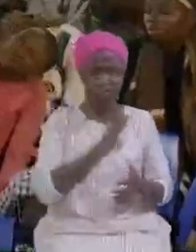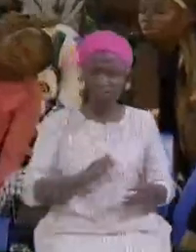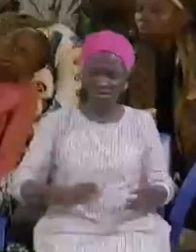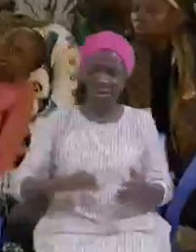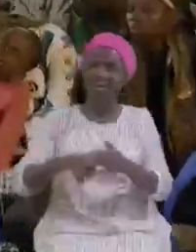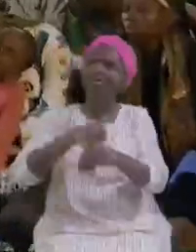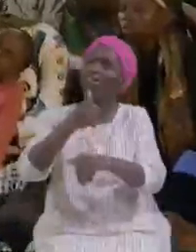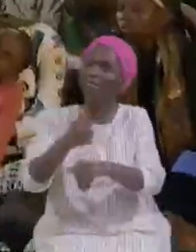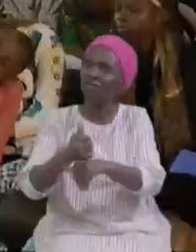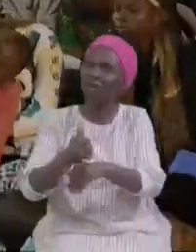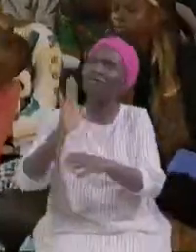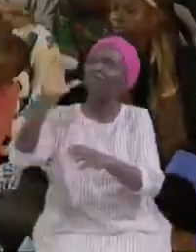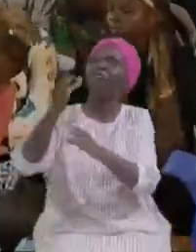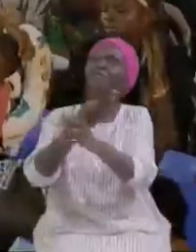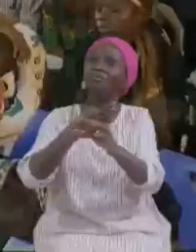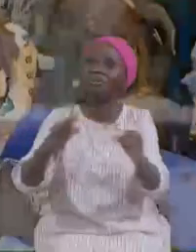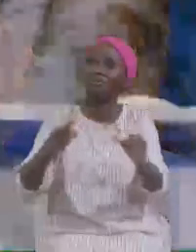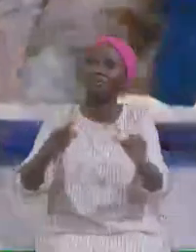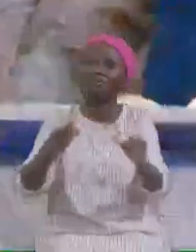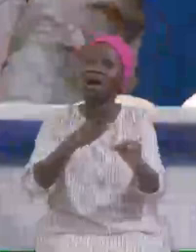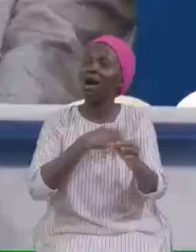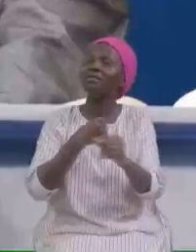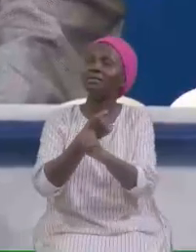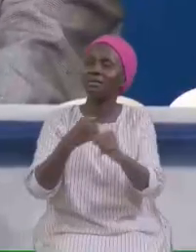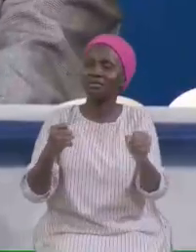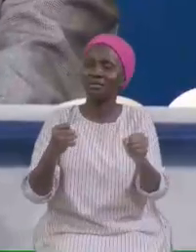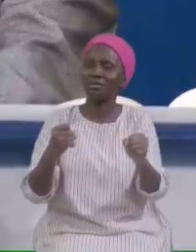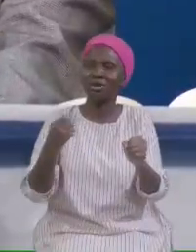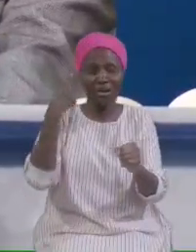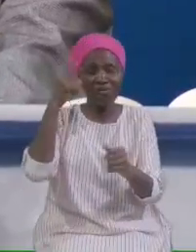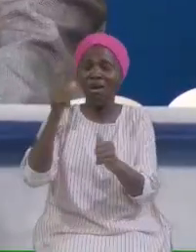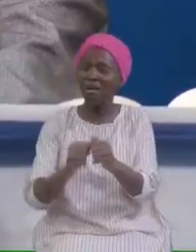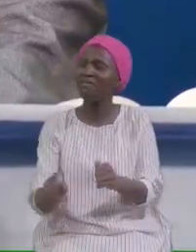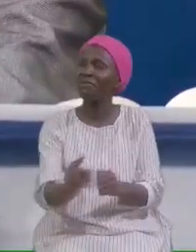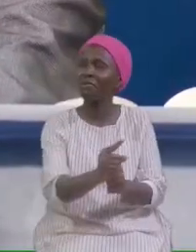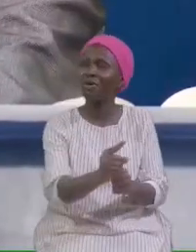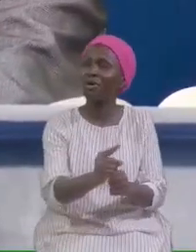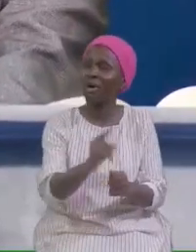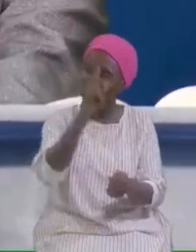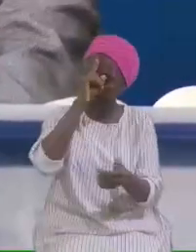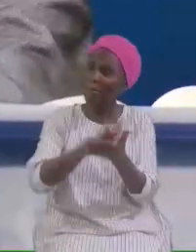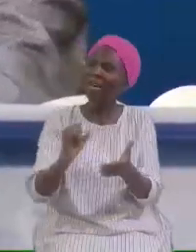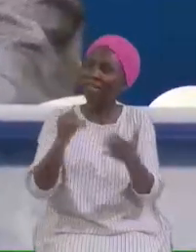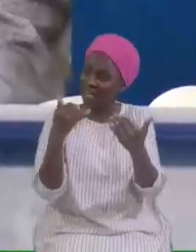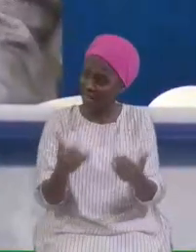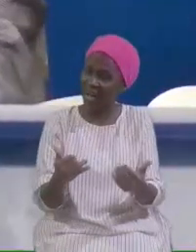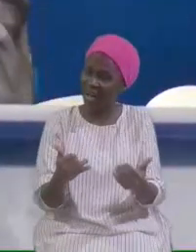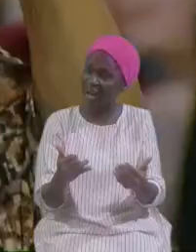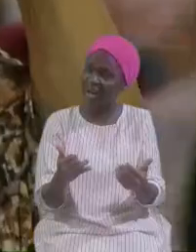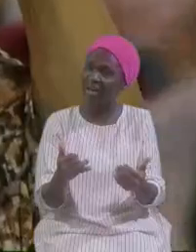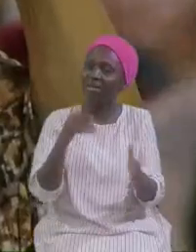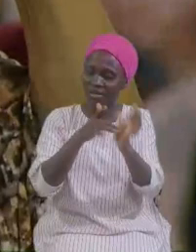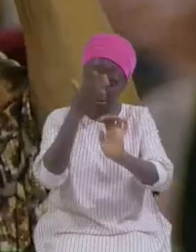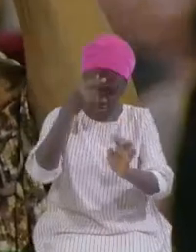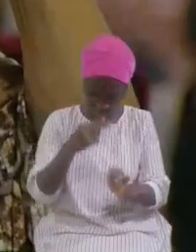Confirme la libération et le salut pour chacun qui croit maintenant au